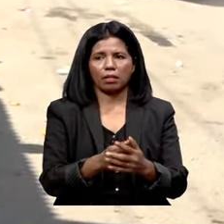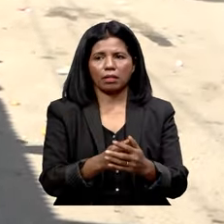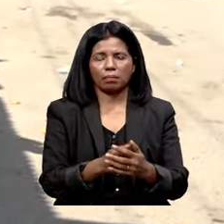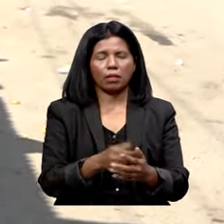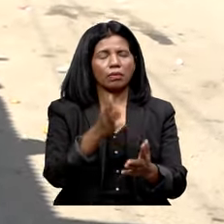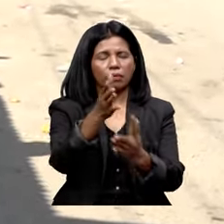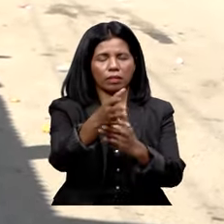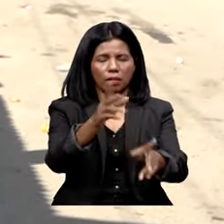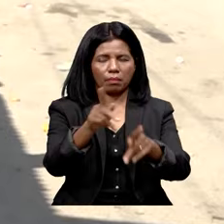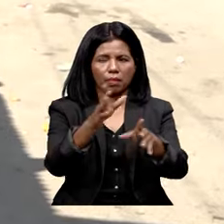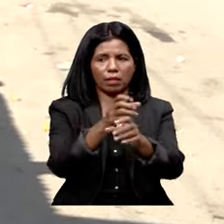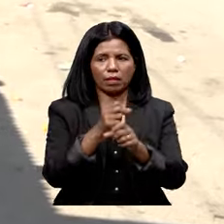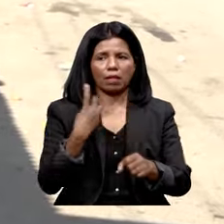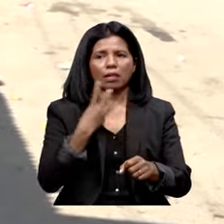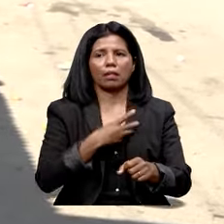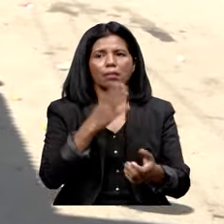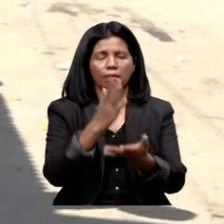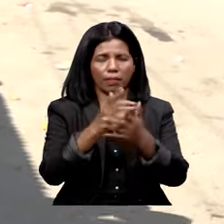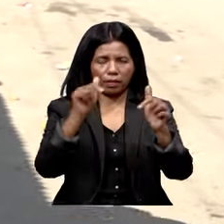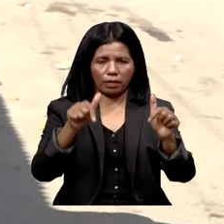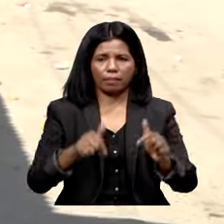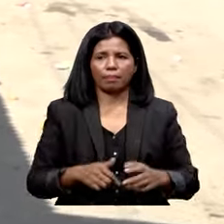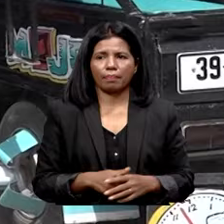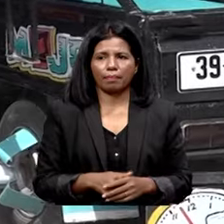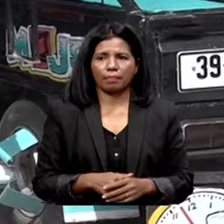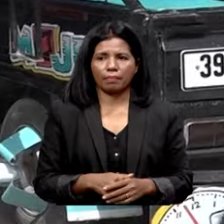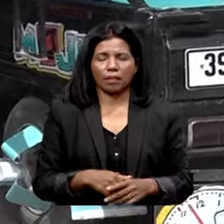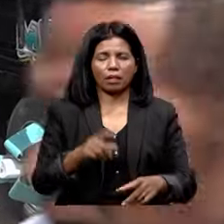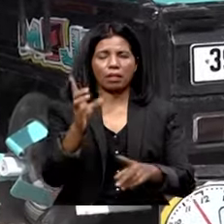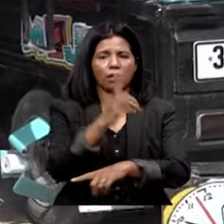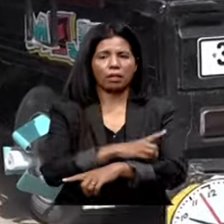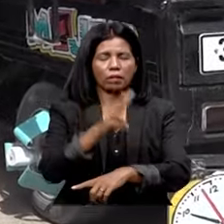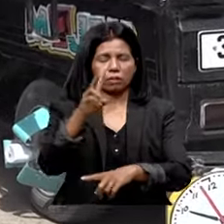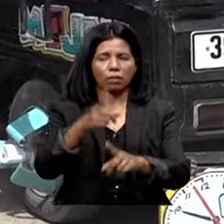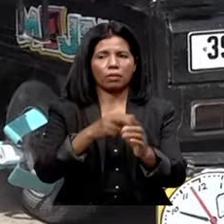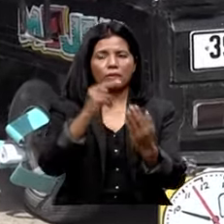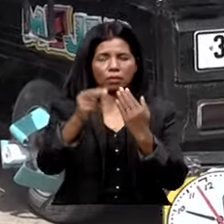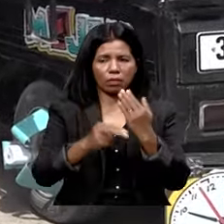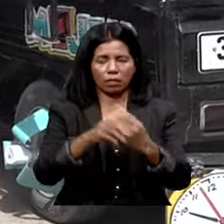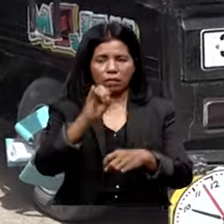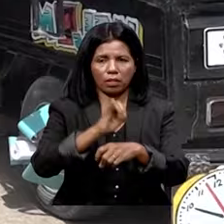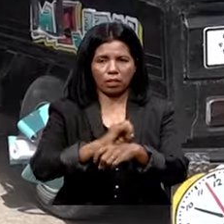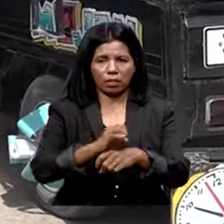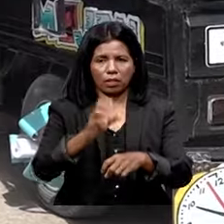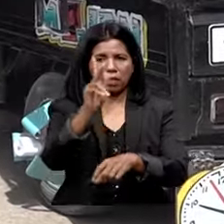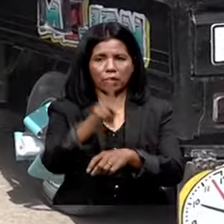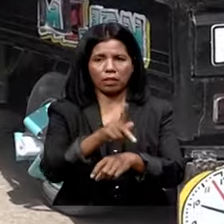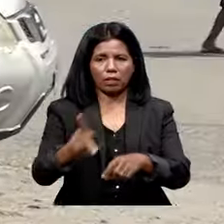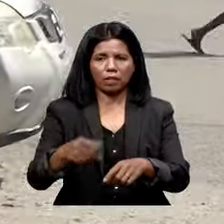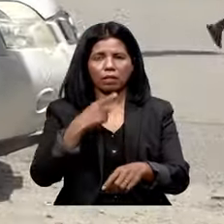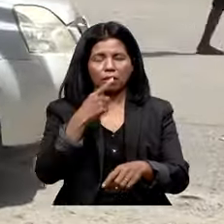ned. Mas tama ira pasaret ene ne para ene ne. Lorong Rua Fula November saya nesan lorong nebe Gereja Katolika dedika ature jaba mote